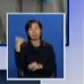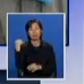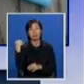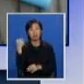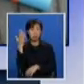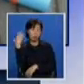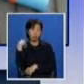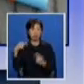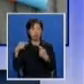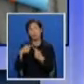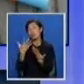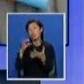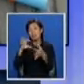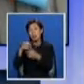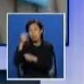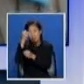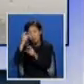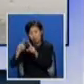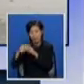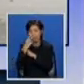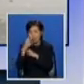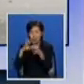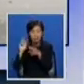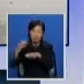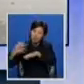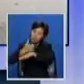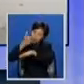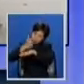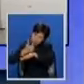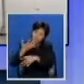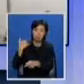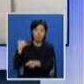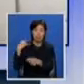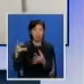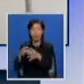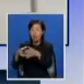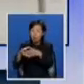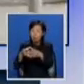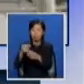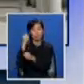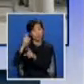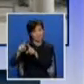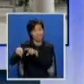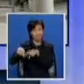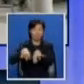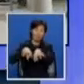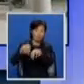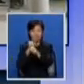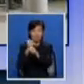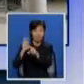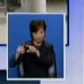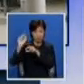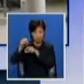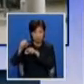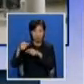เป็นเรื่องของพรรคการเมืองบ้างของผู้ชุมนุมนะครับแล้วก็มวลชนบ้างแต่ตลอดระยะเวลา2เดือนที่ผ่าน